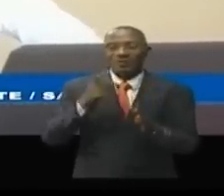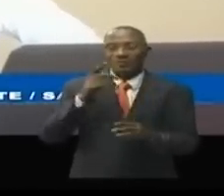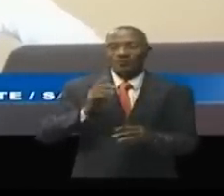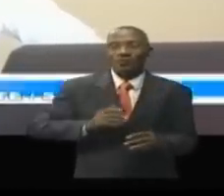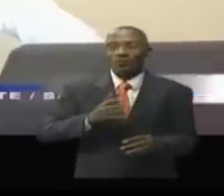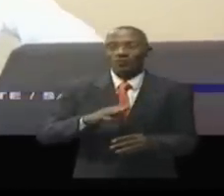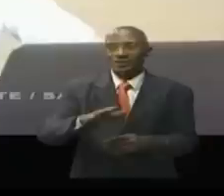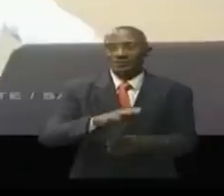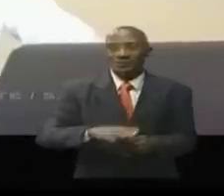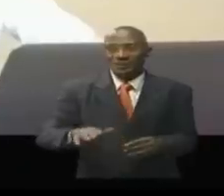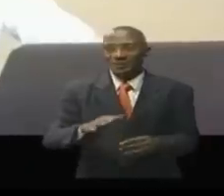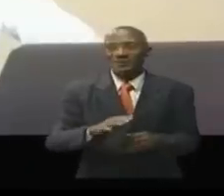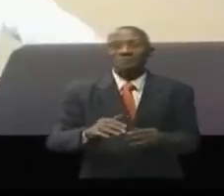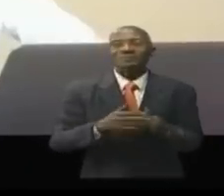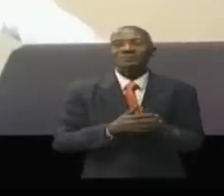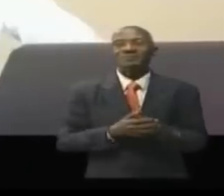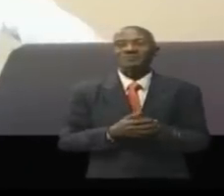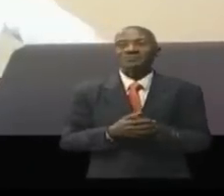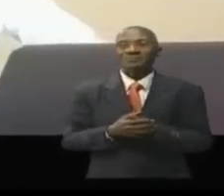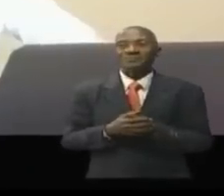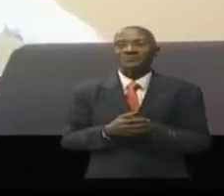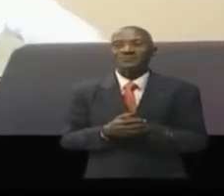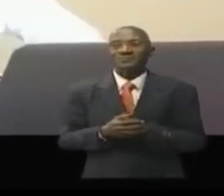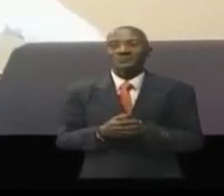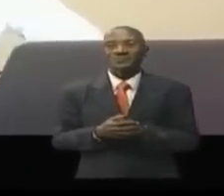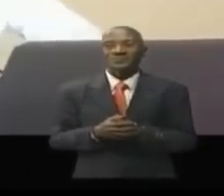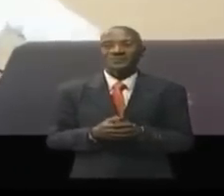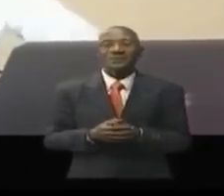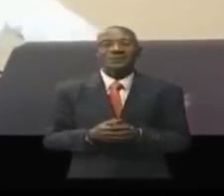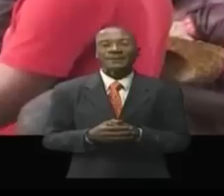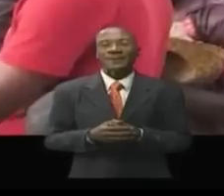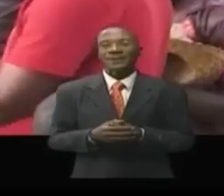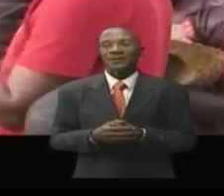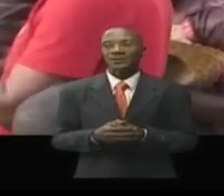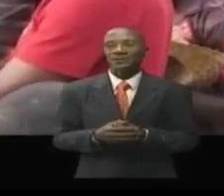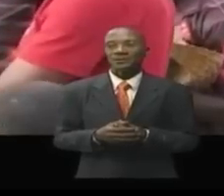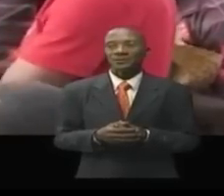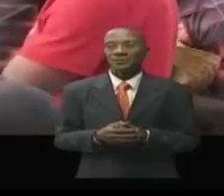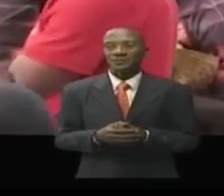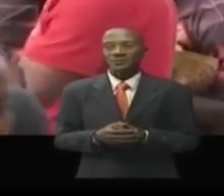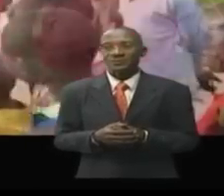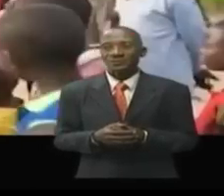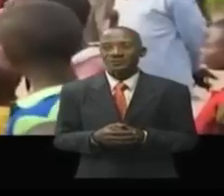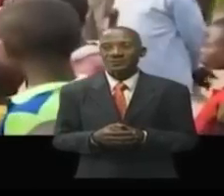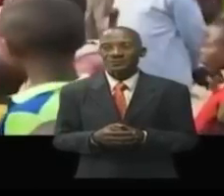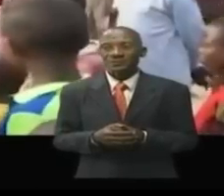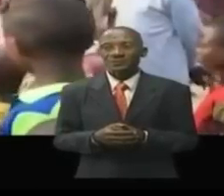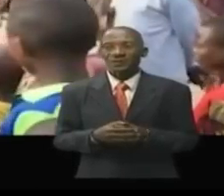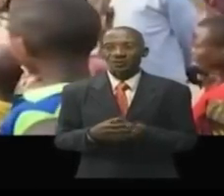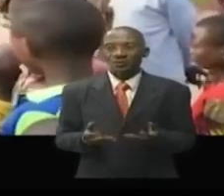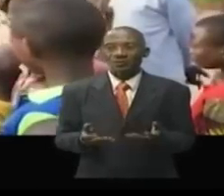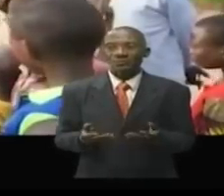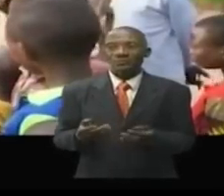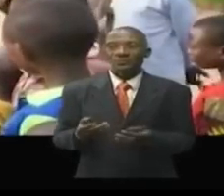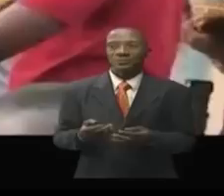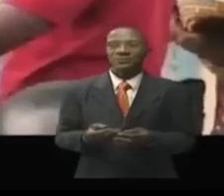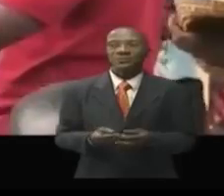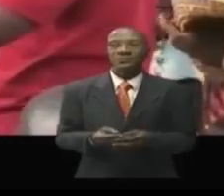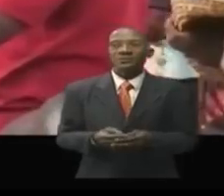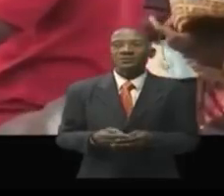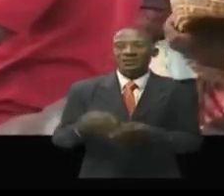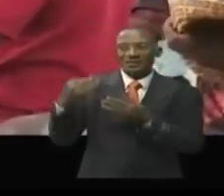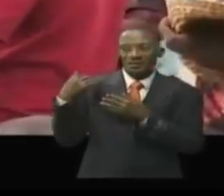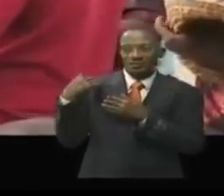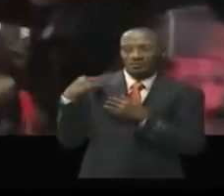de l'édifice de notre pays, la République démocratique du Congo. À l'occasion de sa visite d'inspection, Dr Tony Elongué